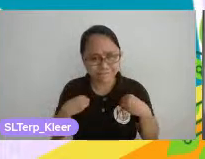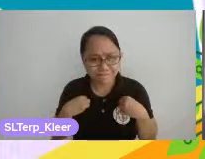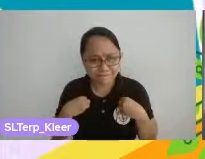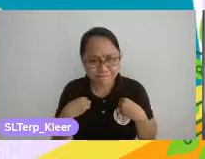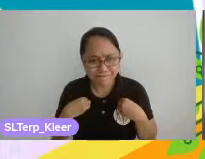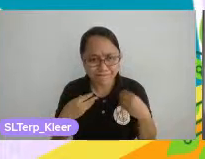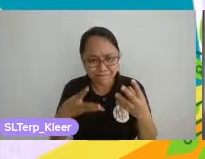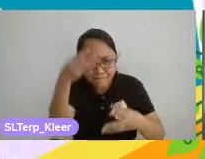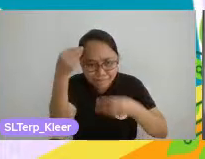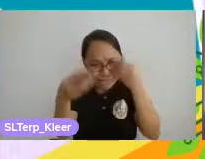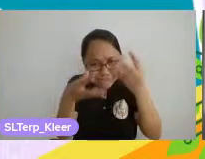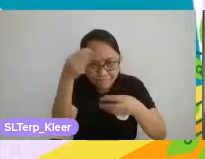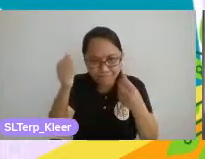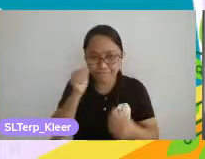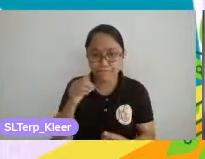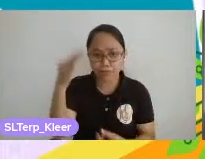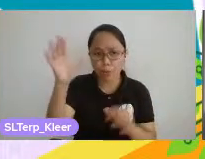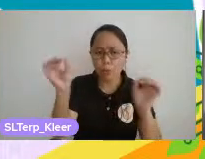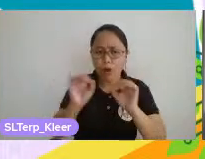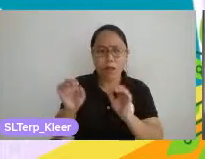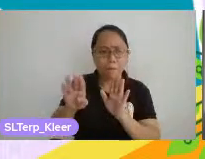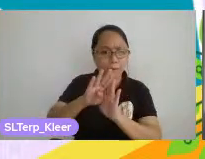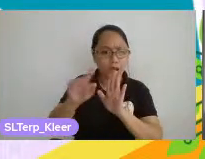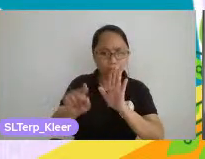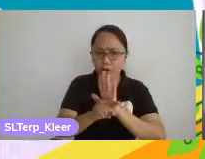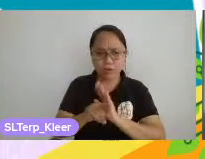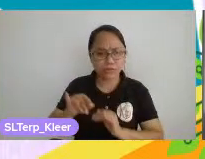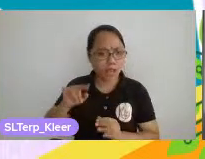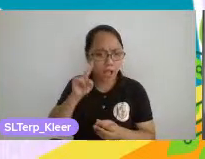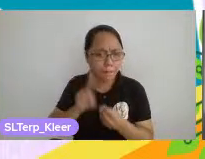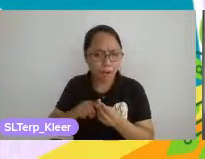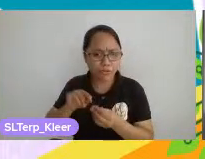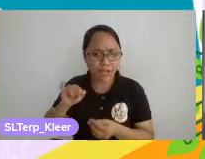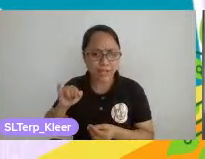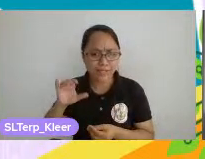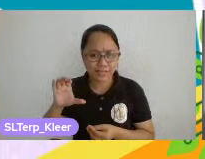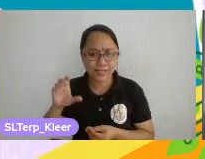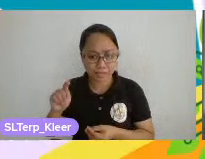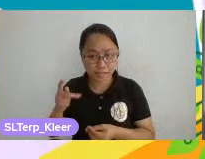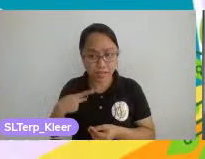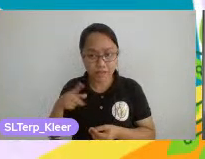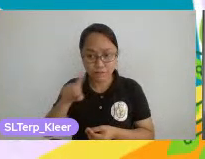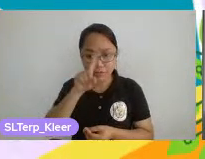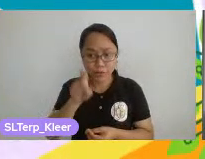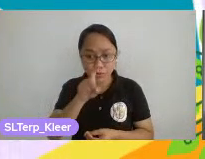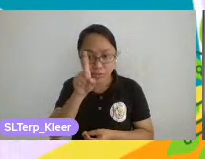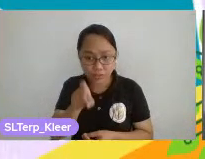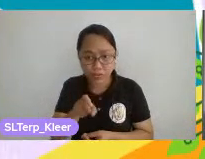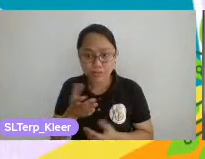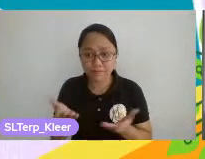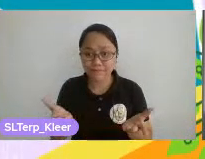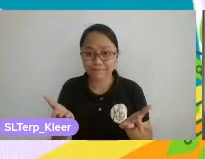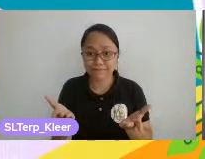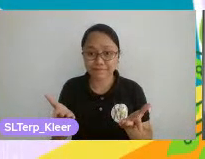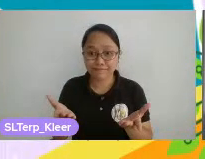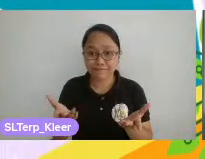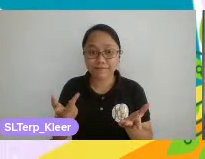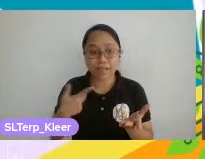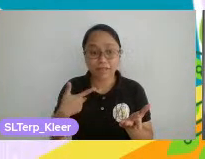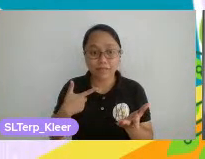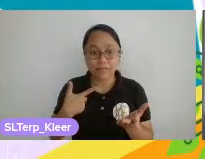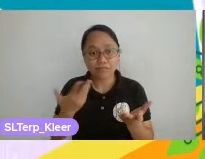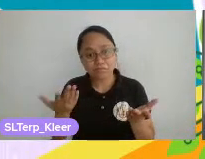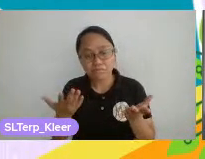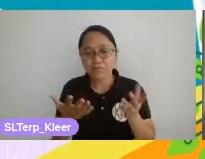sa ICT? Question po ito ni Ms. Rosalie Buenaflor. Ito po ay pwedeng sagutin po ng TESDA or